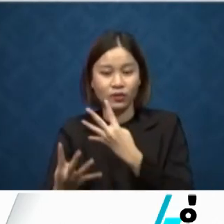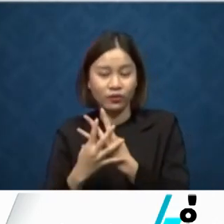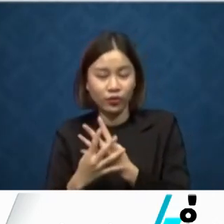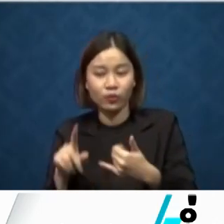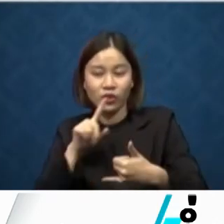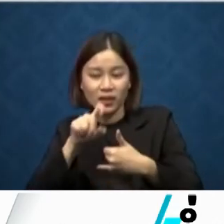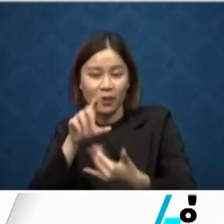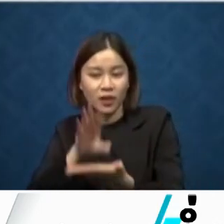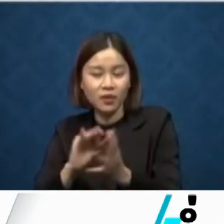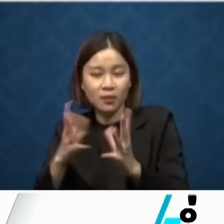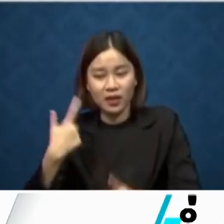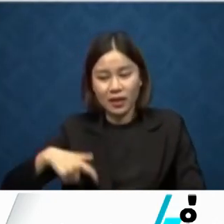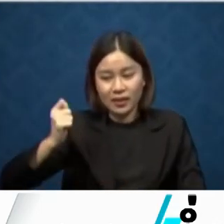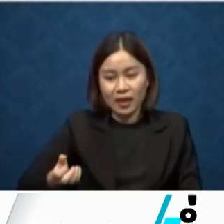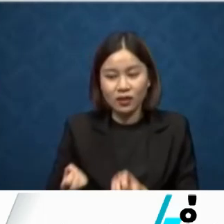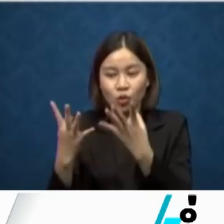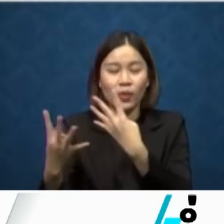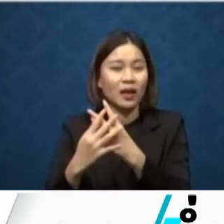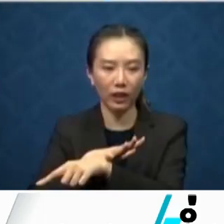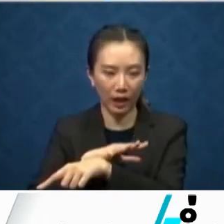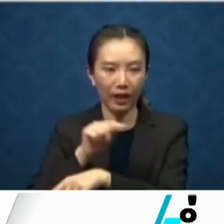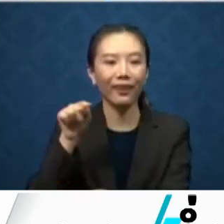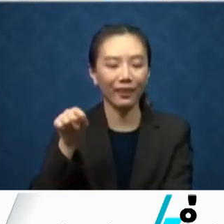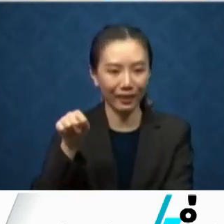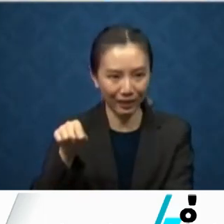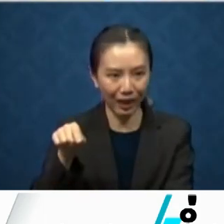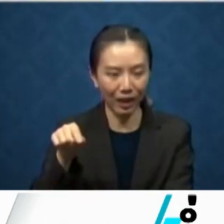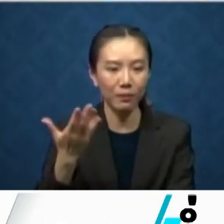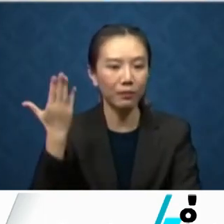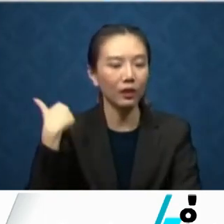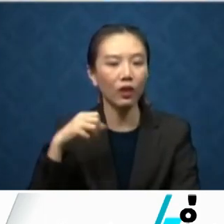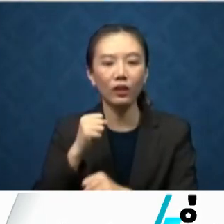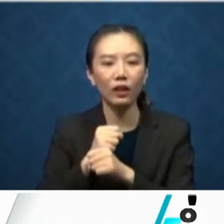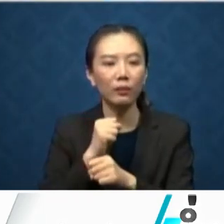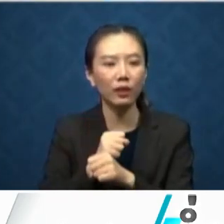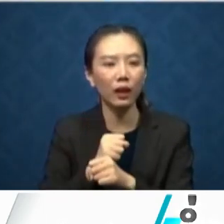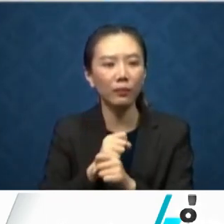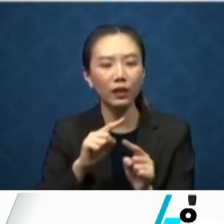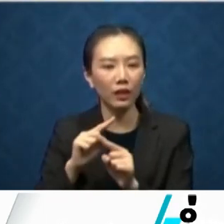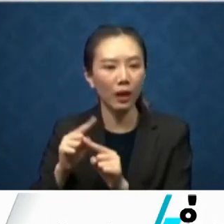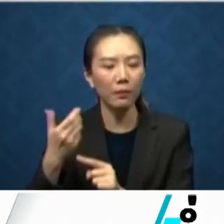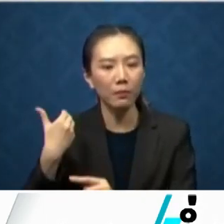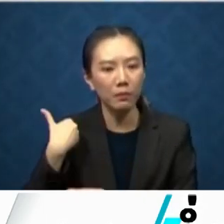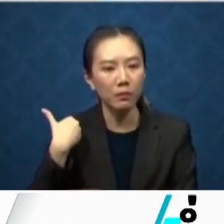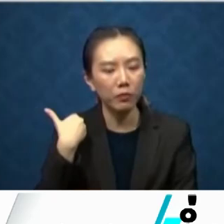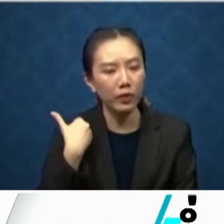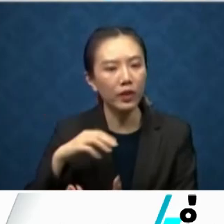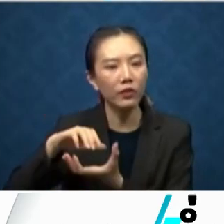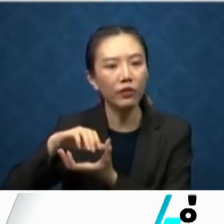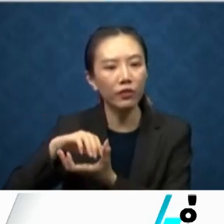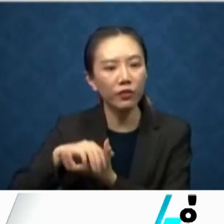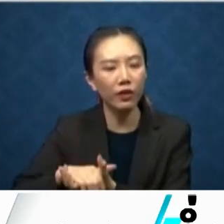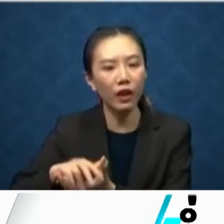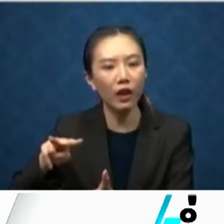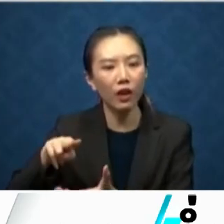เขาบอกว่าการที่ตำรวจก็ออกหมายเรียกแบบนี้เนี่ยมันก็คือการออกหมายเรียกเพื่อไปรับแจ้งข้อกล่าวหาเท่า